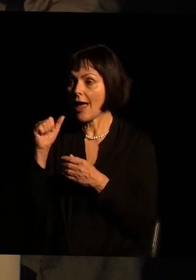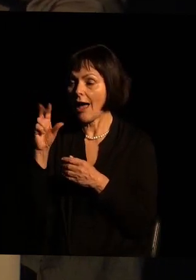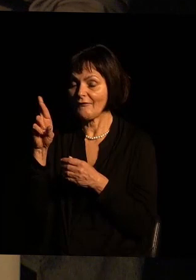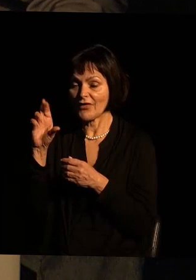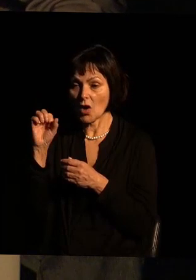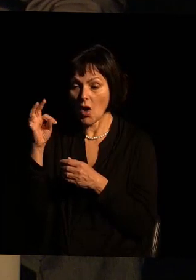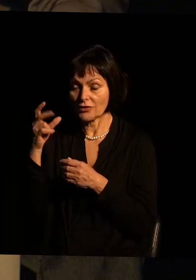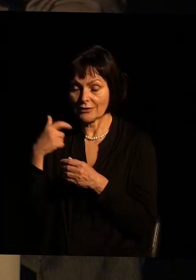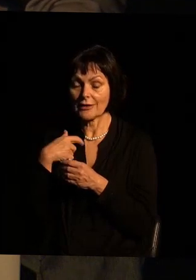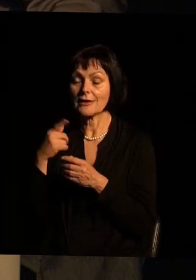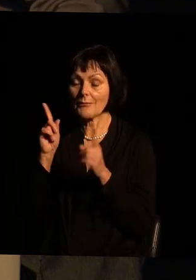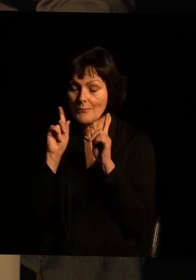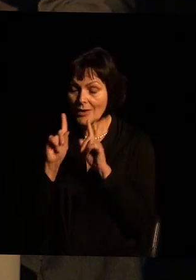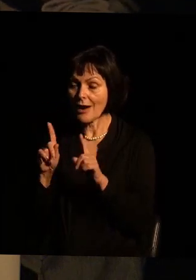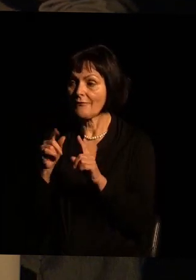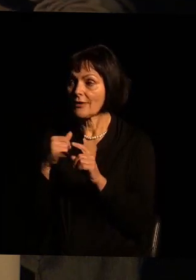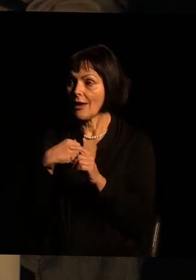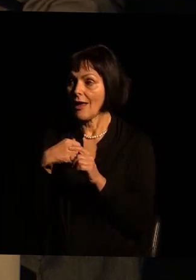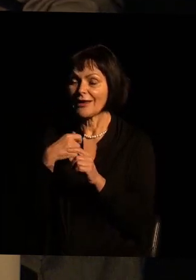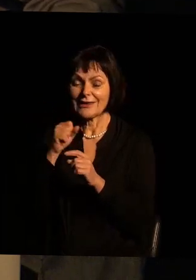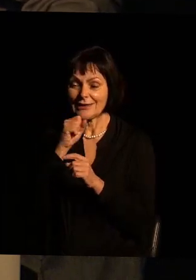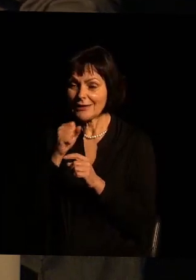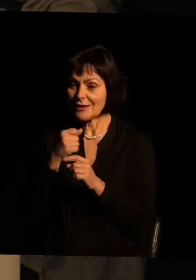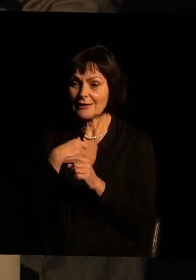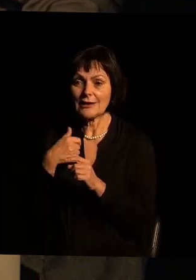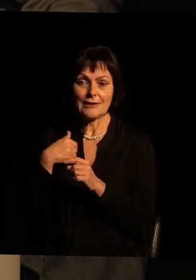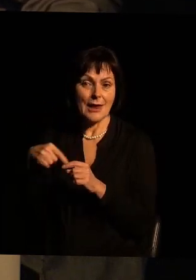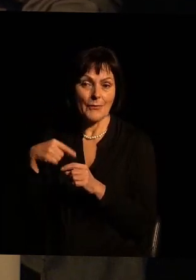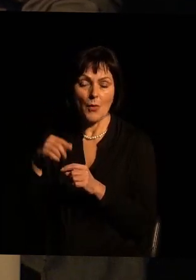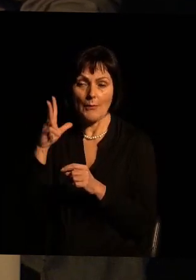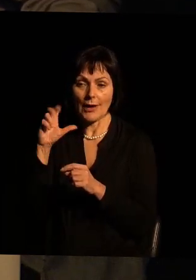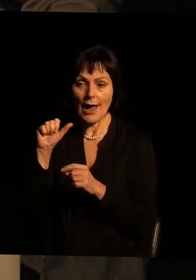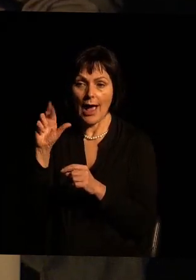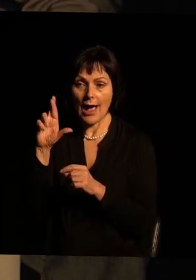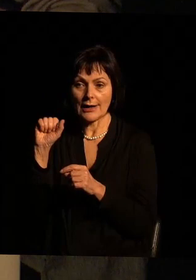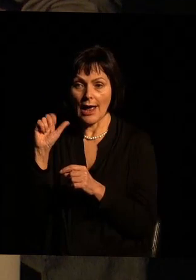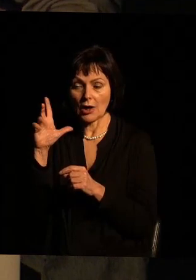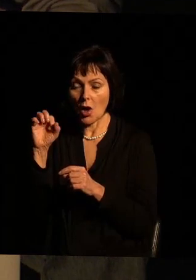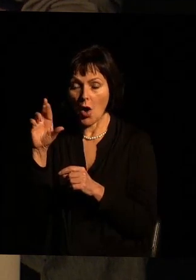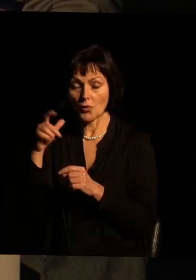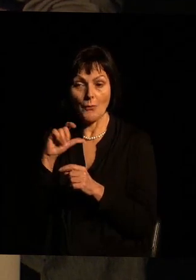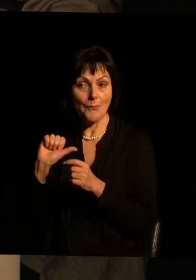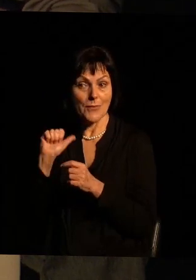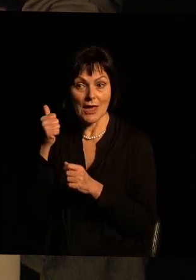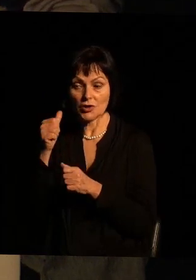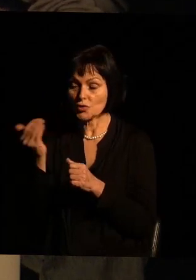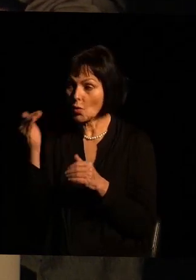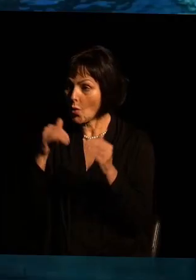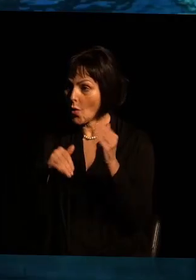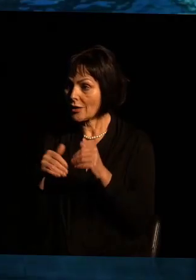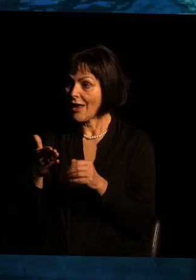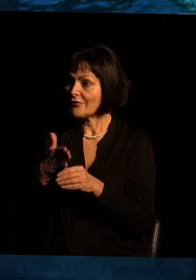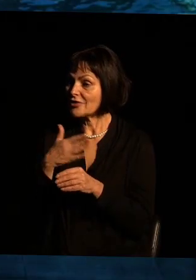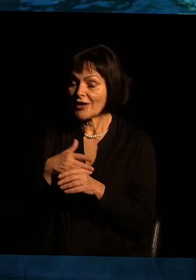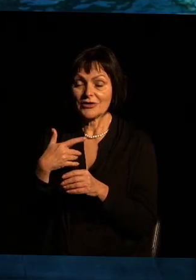No i rzeczywiście ja nigdy nie byłem w Karakorum, to były dla mnie pierwsze takie góry. Wcześniej